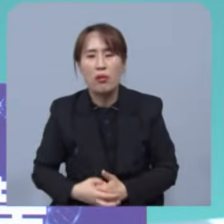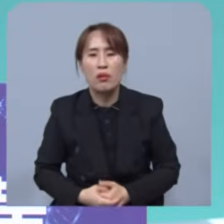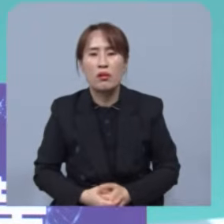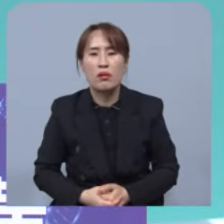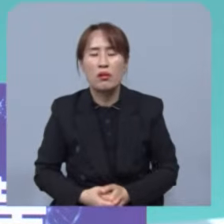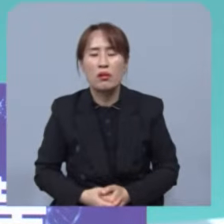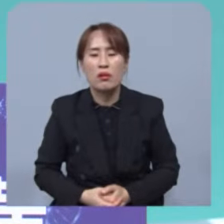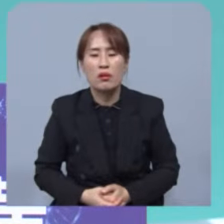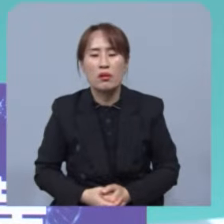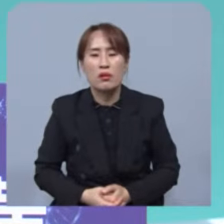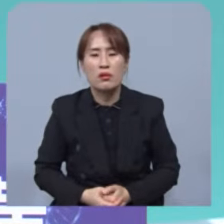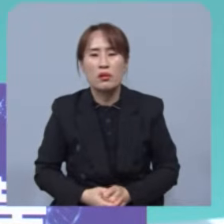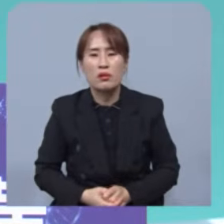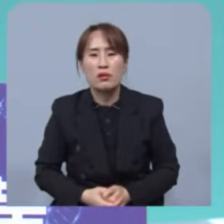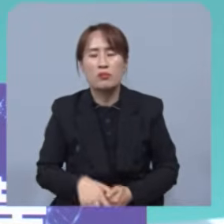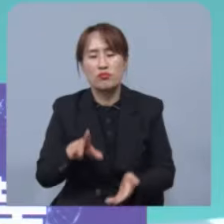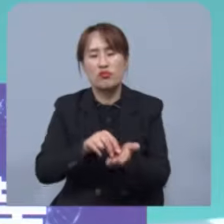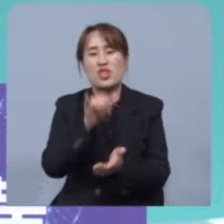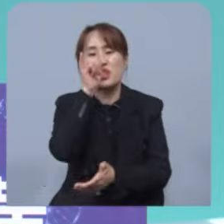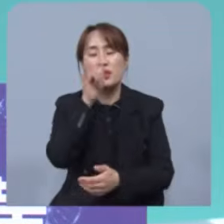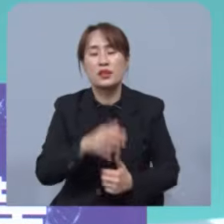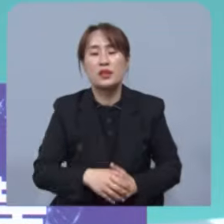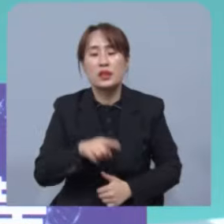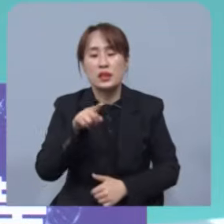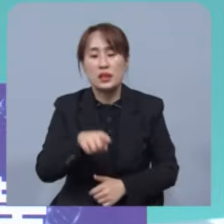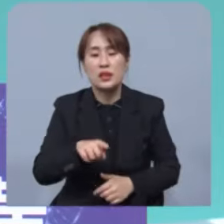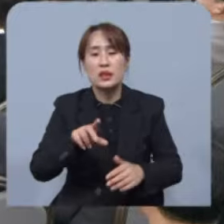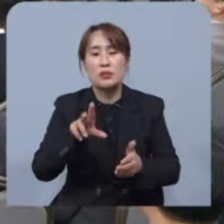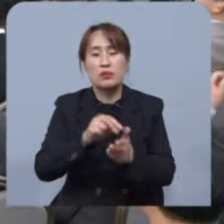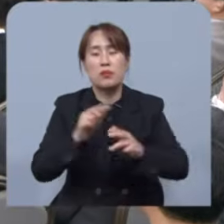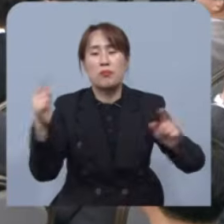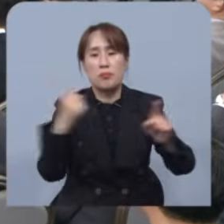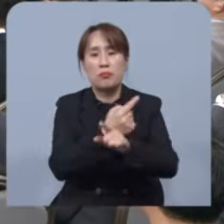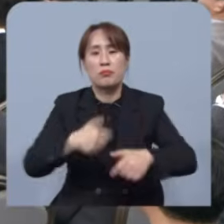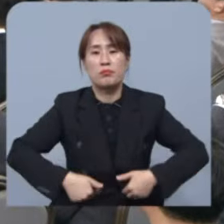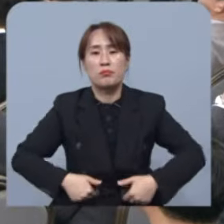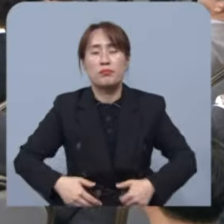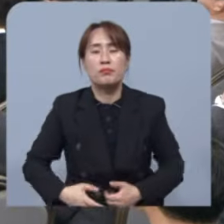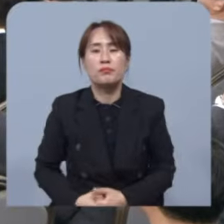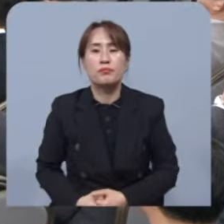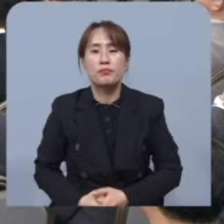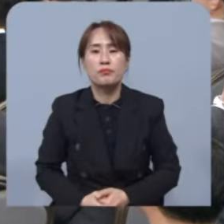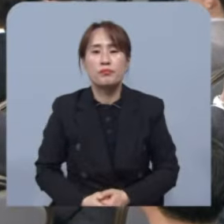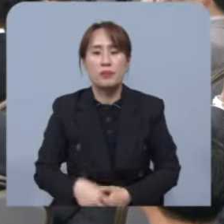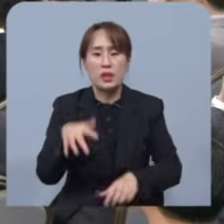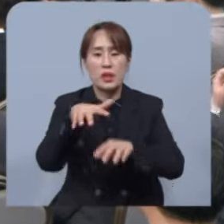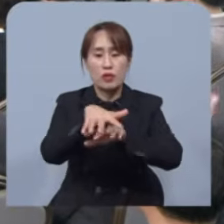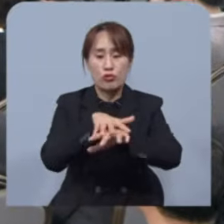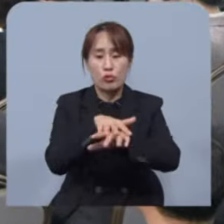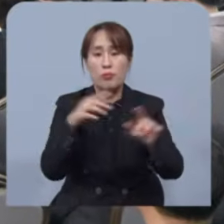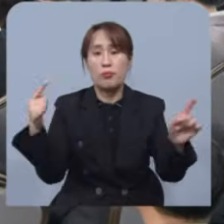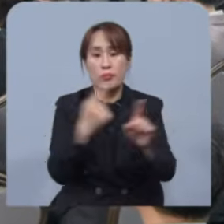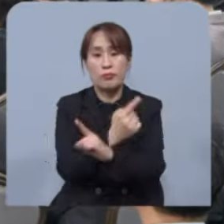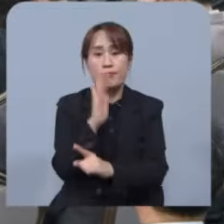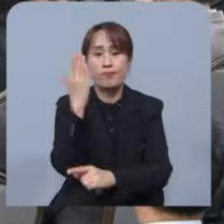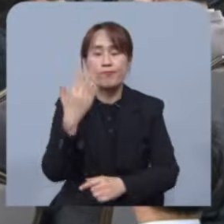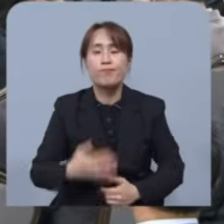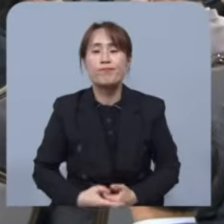비슷하게 이렇게 된 측면이 있는데 이제 이걸 바꿔야 되잖아요. 이 구조를 바꿔야 되는 상황이